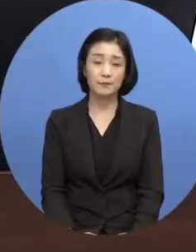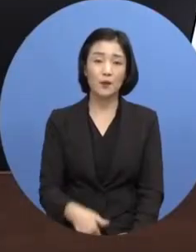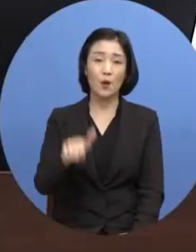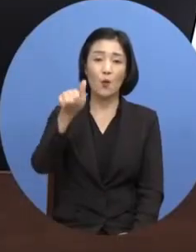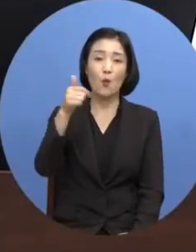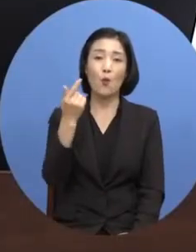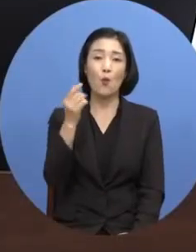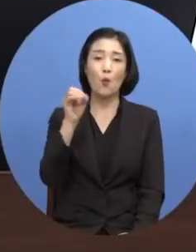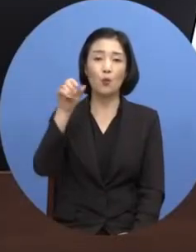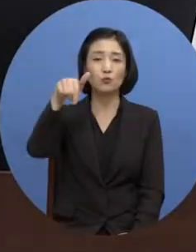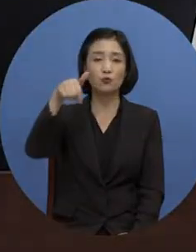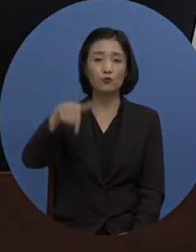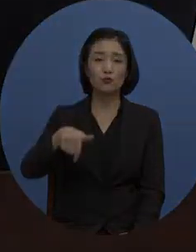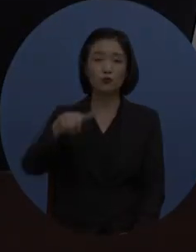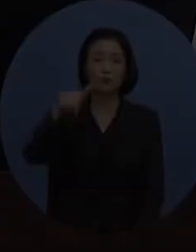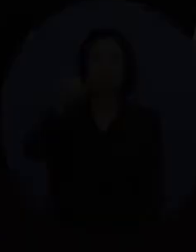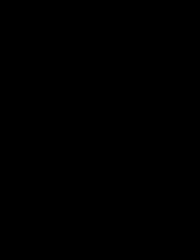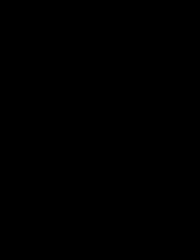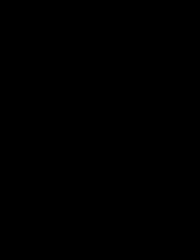홍국표 의원님 수고하셨습니다.